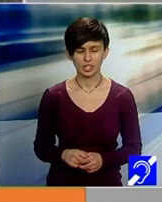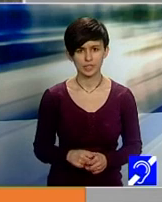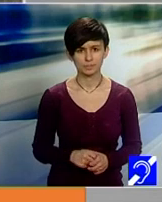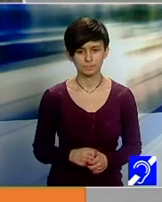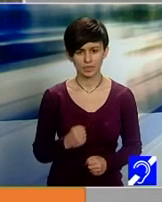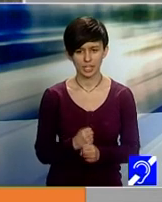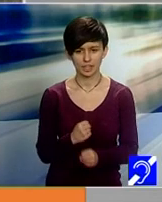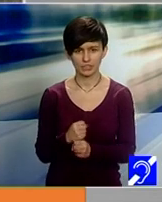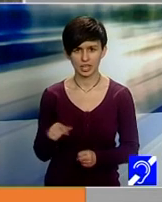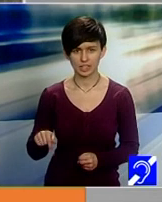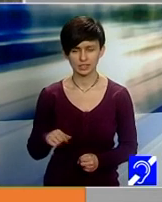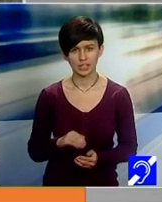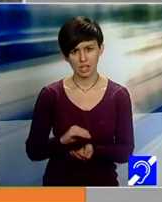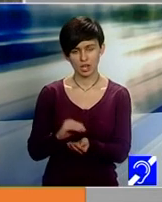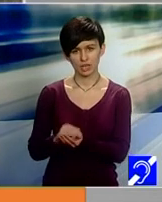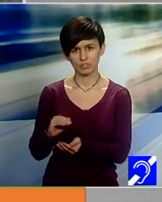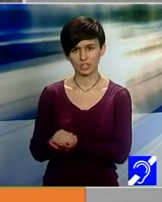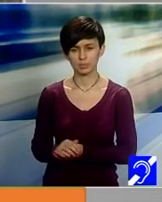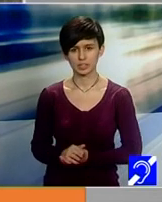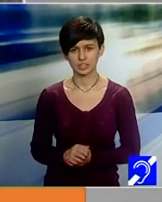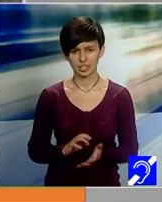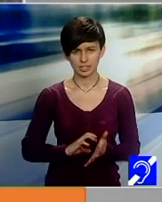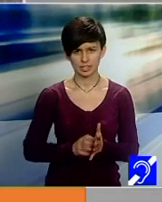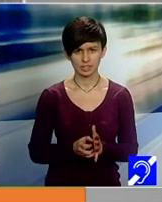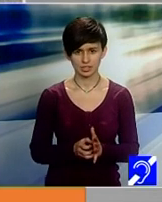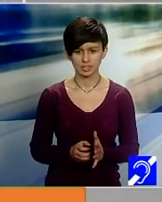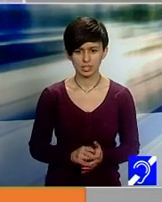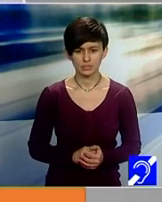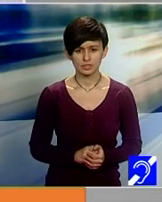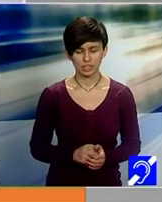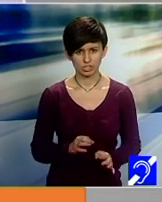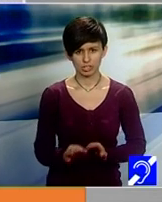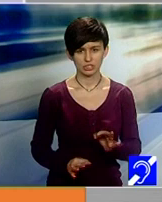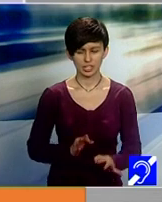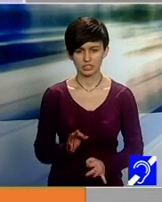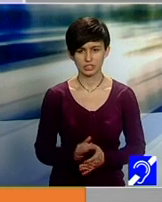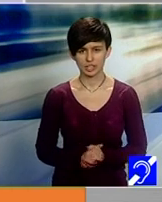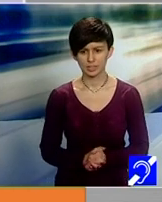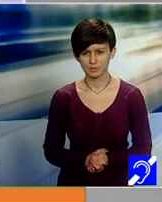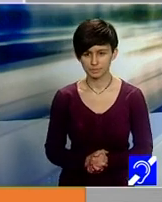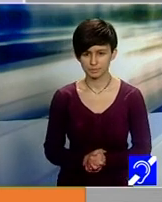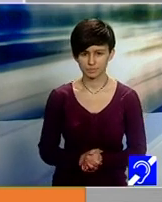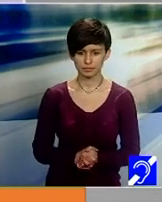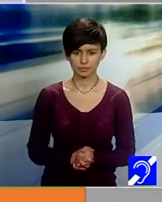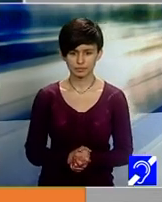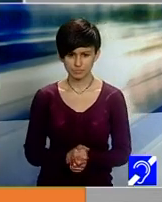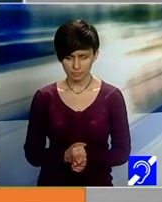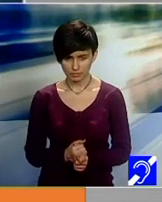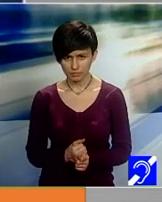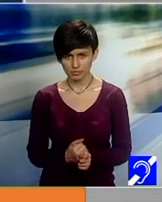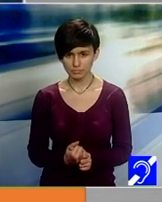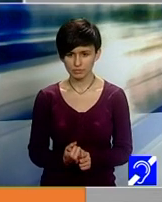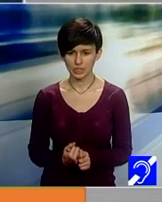ceva, or să păstreze soiurile tradiționale. Dumneavoastră militați pentru accesul țăranilor la